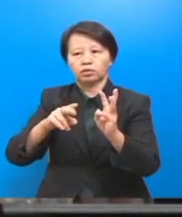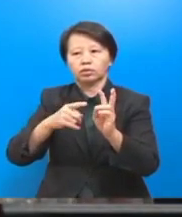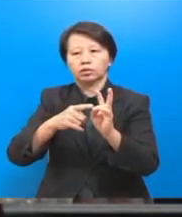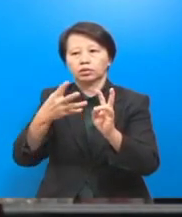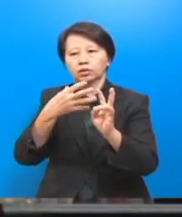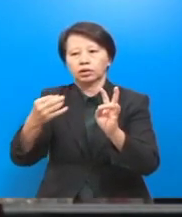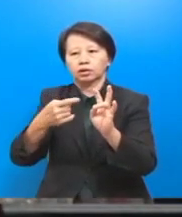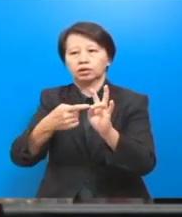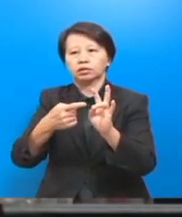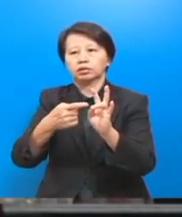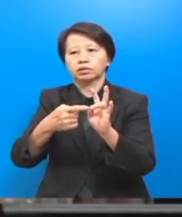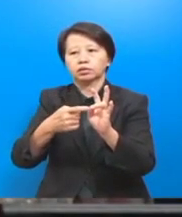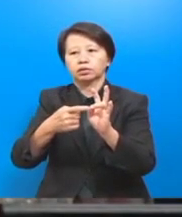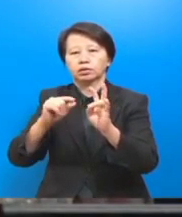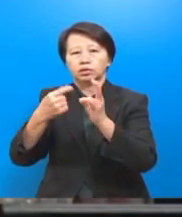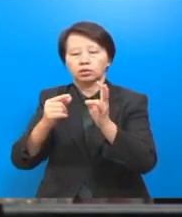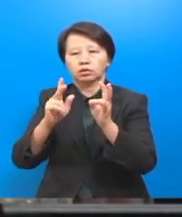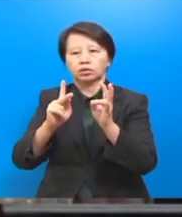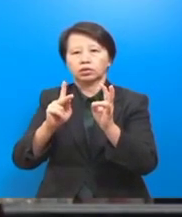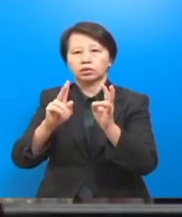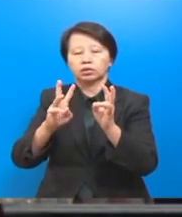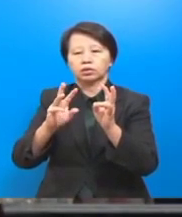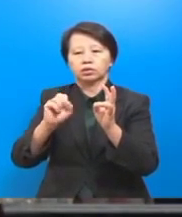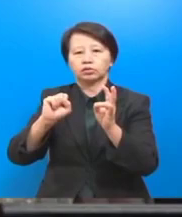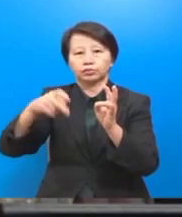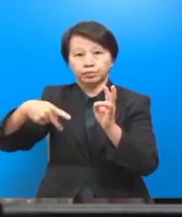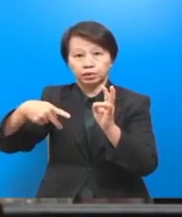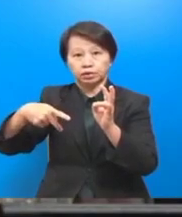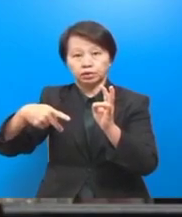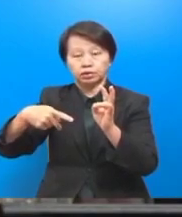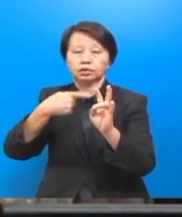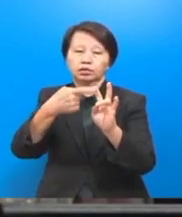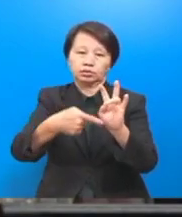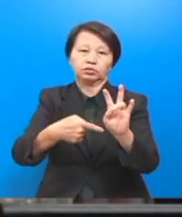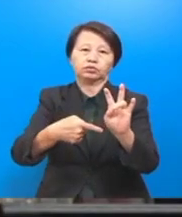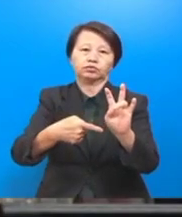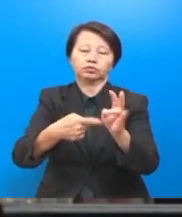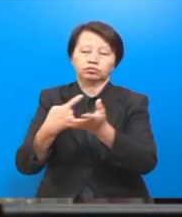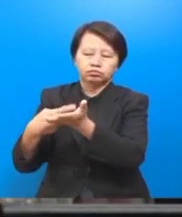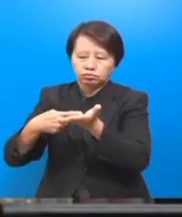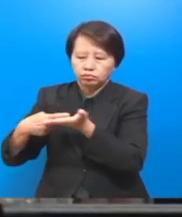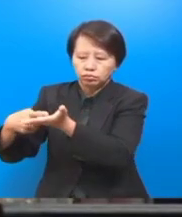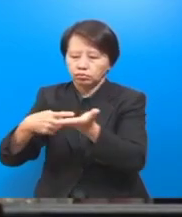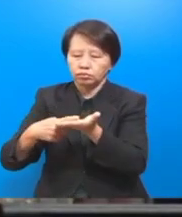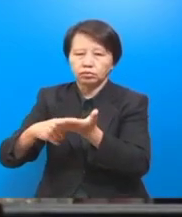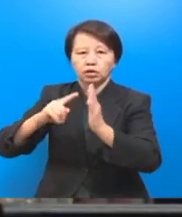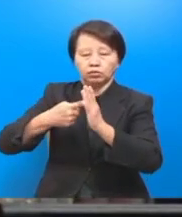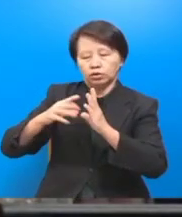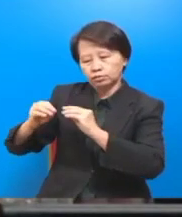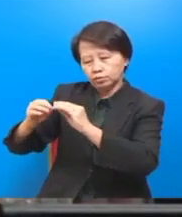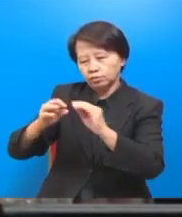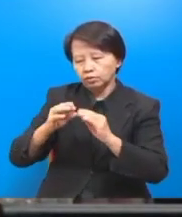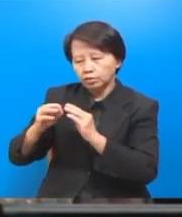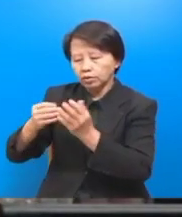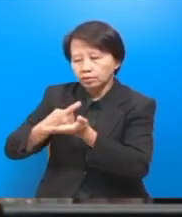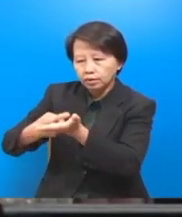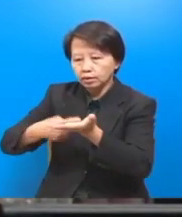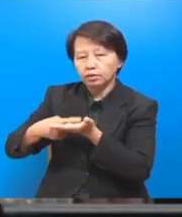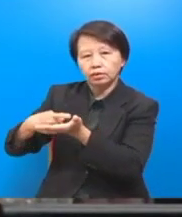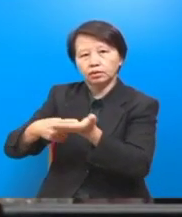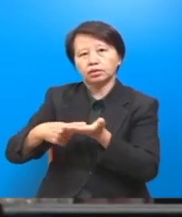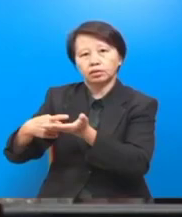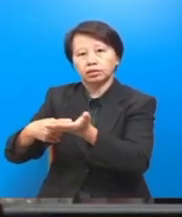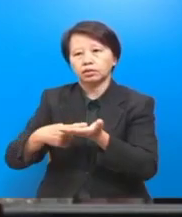dan hai kumpulan uang simpanan pekerja acara biospeed sebagai permulaan munculnya ni membincang terbaru